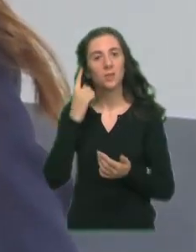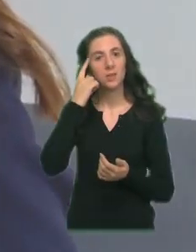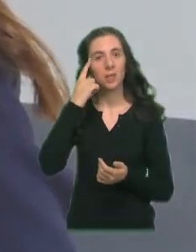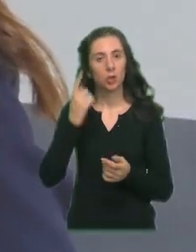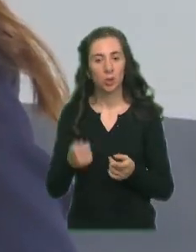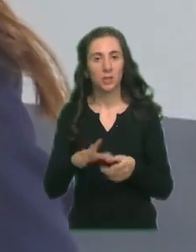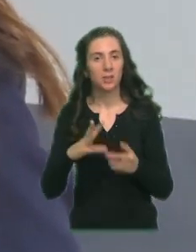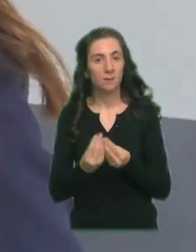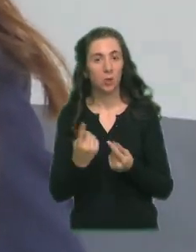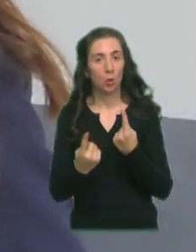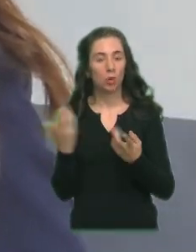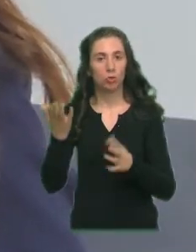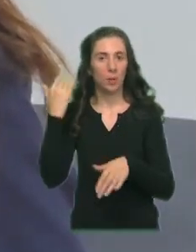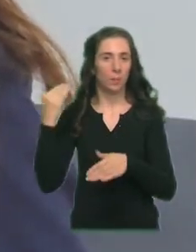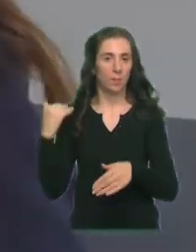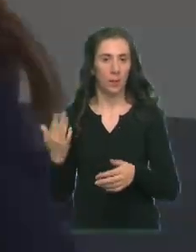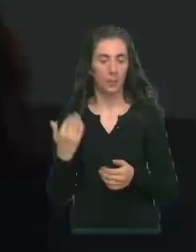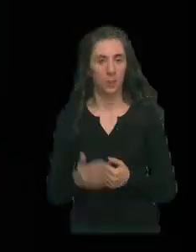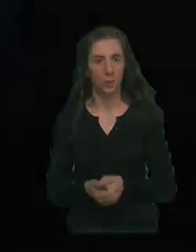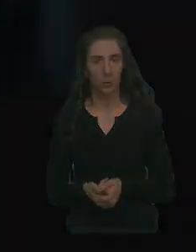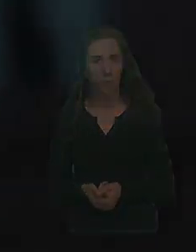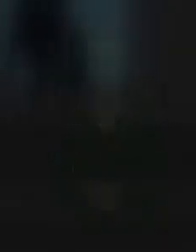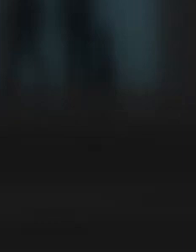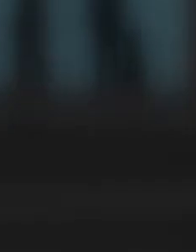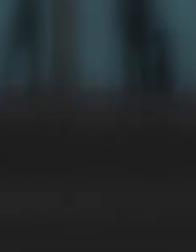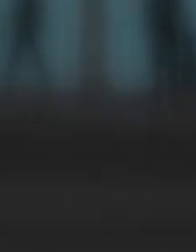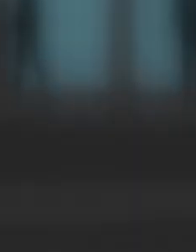Gledajte nas i sljedeći put.